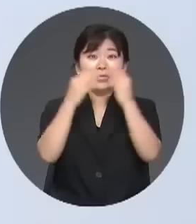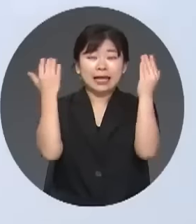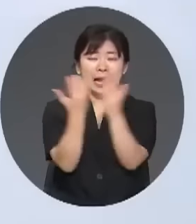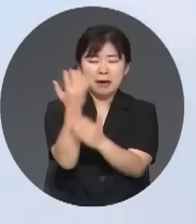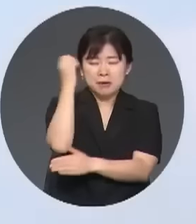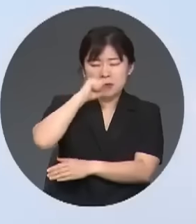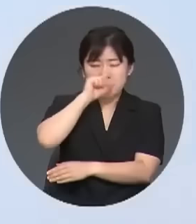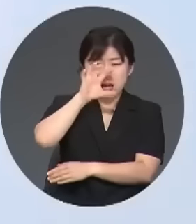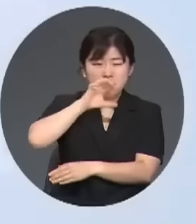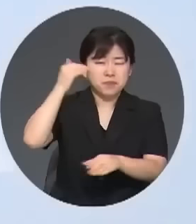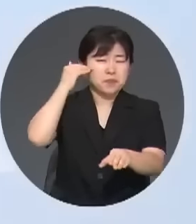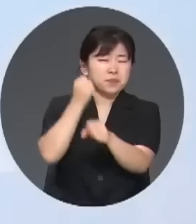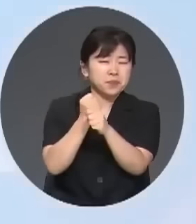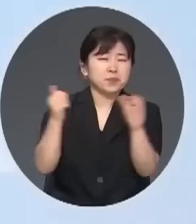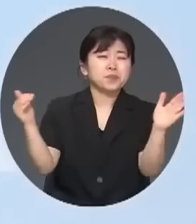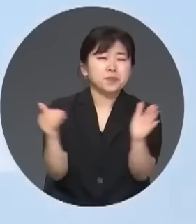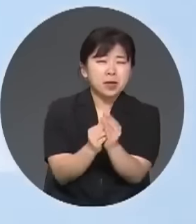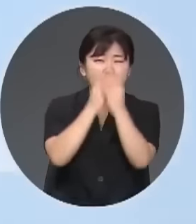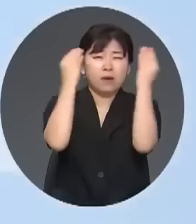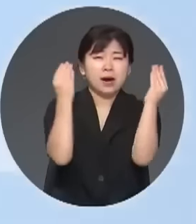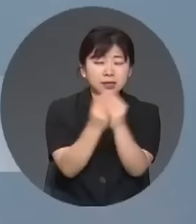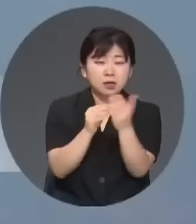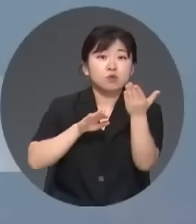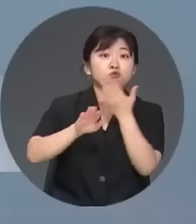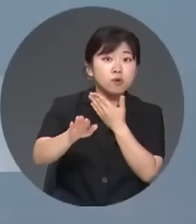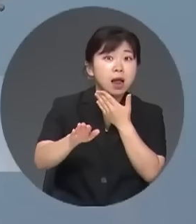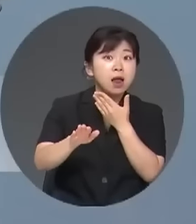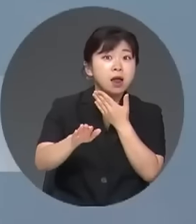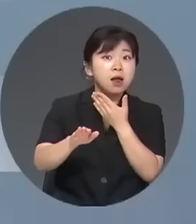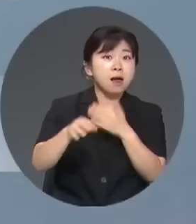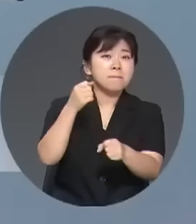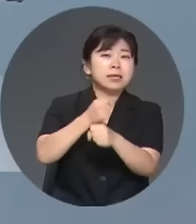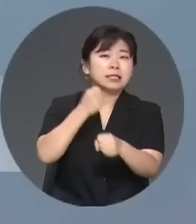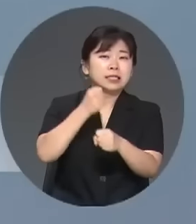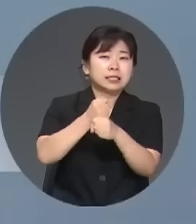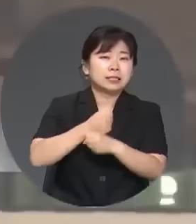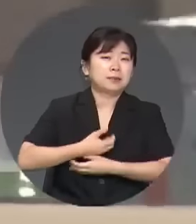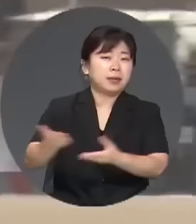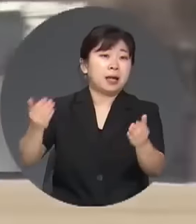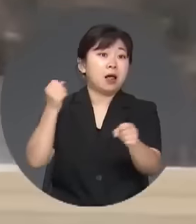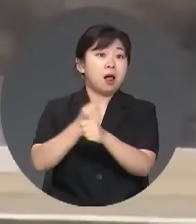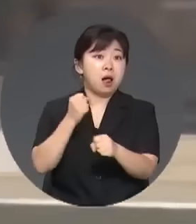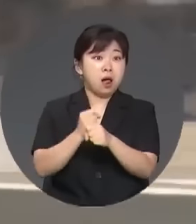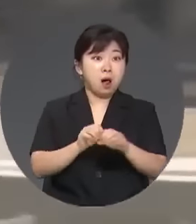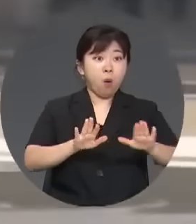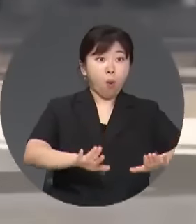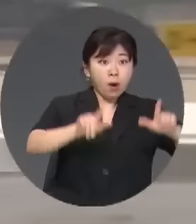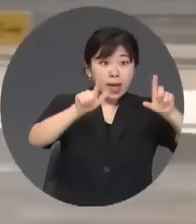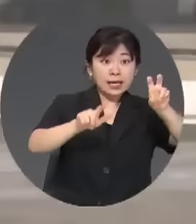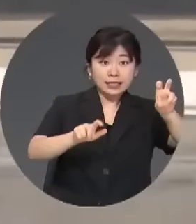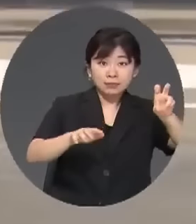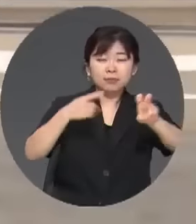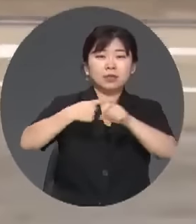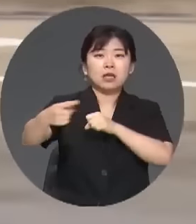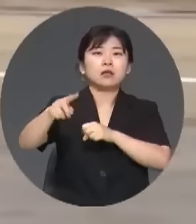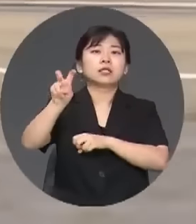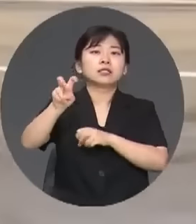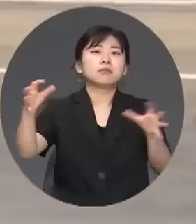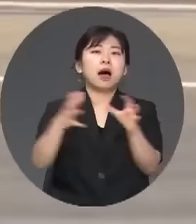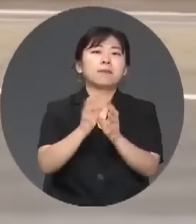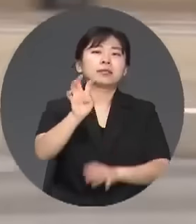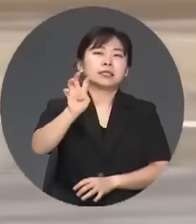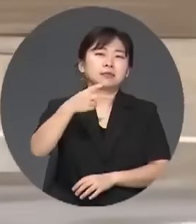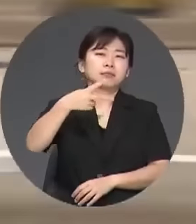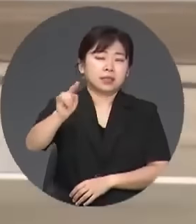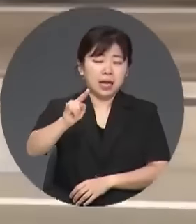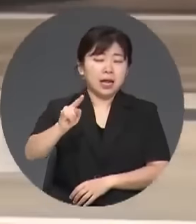계획입니다. KF-21 총 계약 물량은 올해 20대, 내년에 20대를 합쳐 모두 40대입니다. 개발